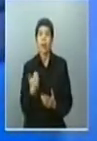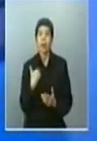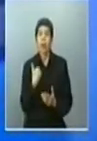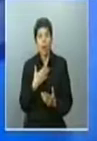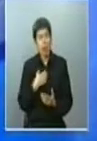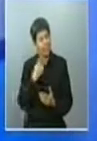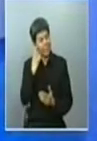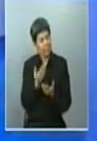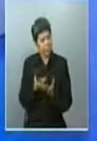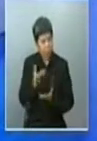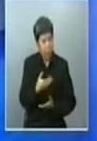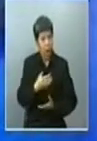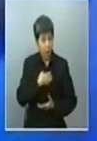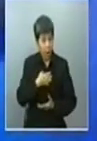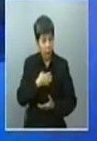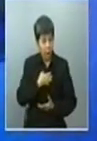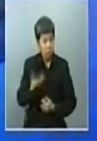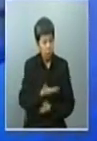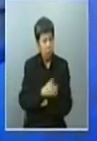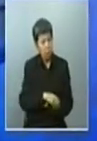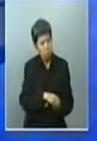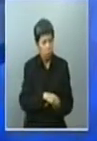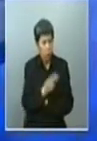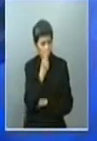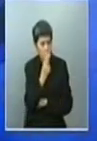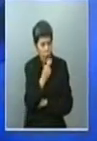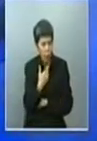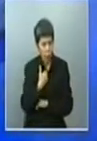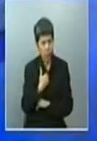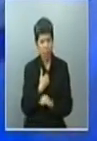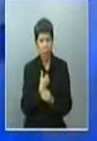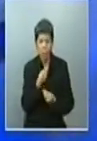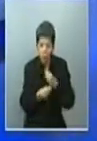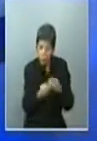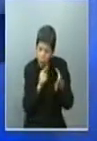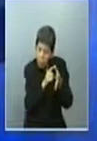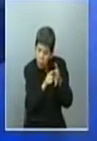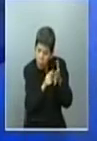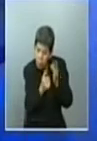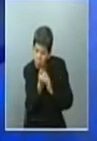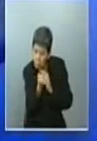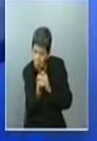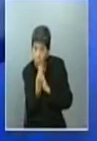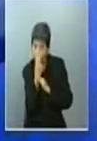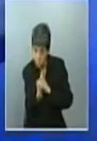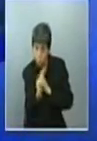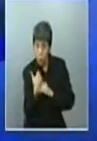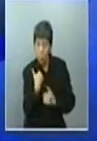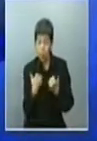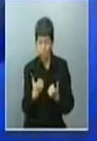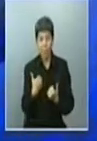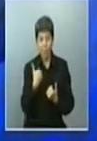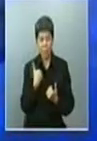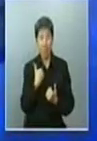ะเลือกลงทุนหลายๆคนนั้นอาจจะต้องประเมินกันด้วยว่าแต่ละตลาดหุ้นเขามีความน่าสนใจอย่างไรนะคะวันนี้จะไป